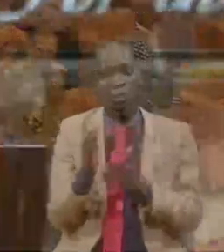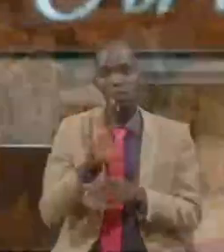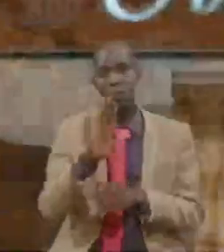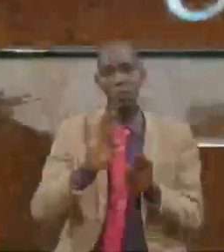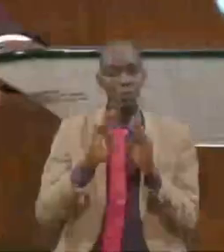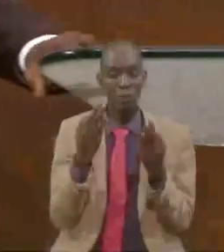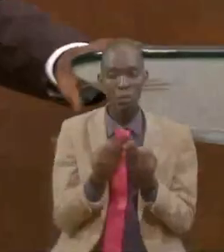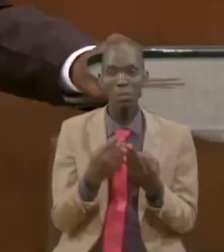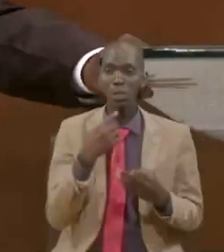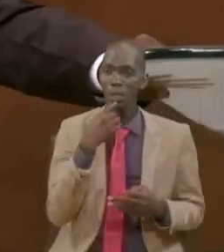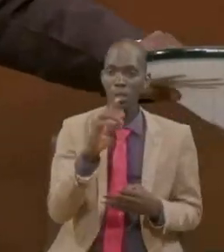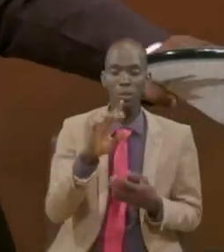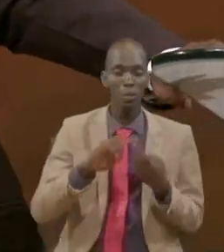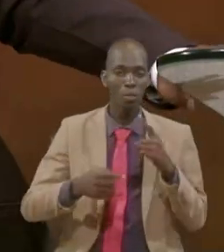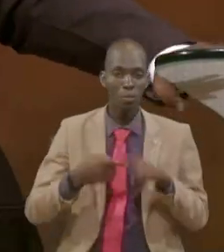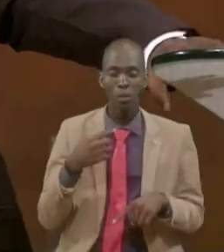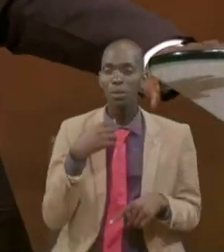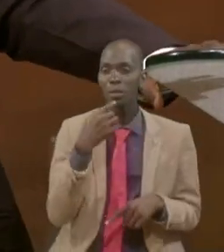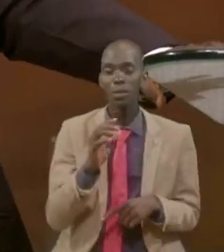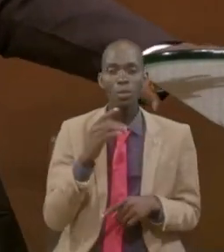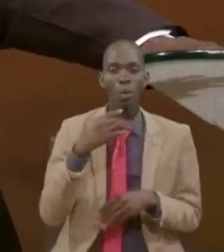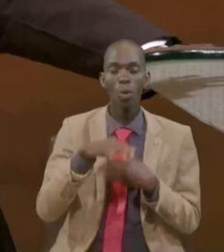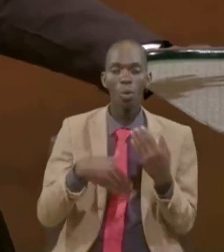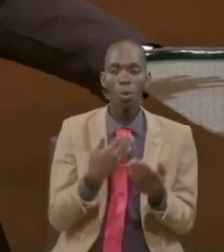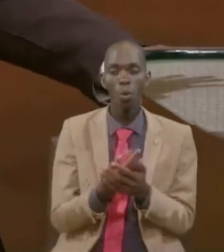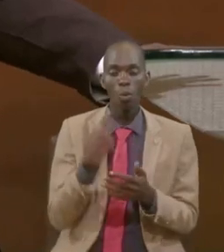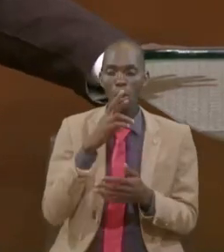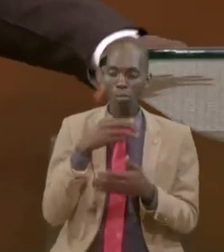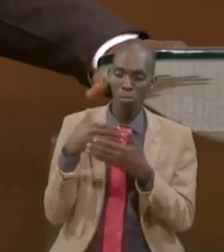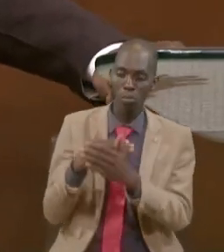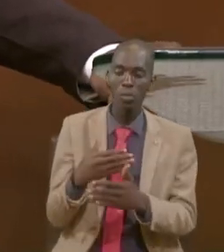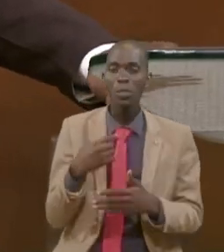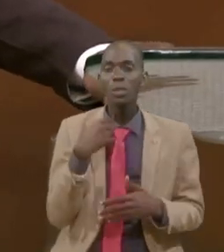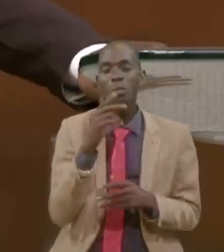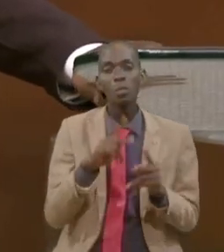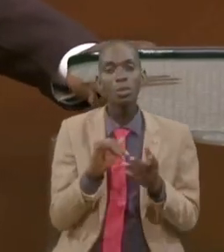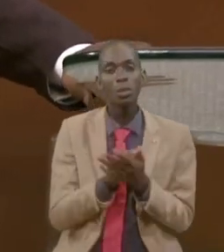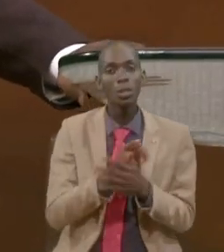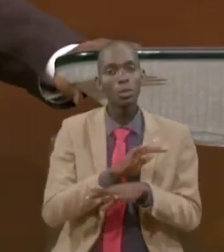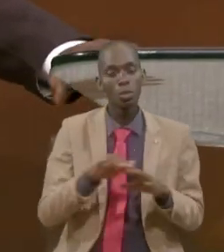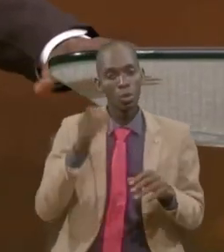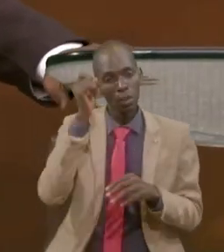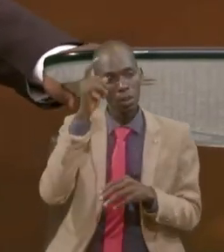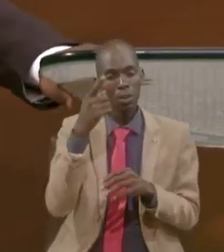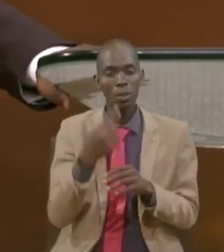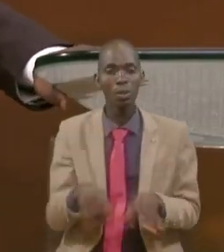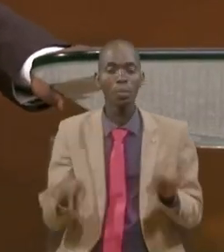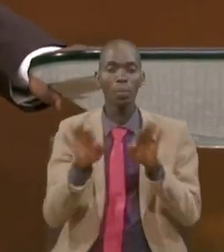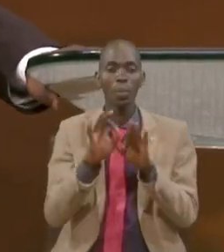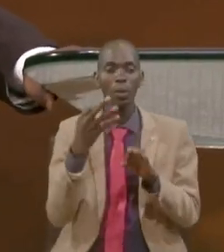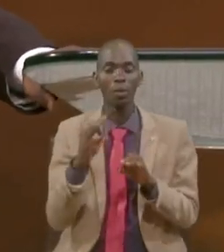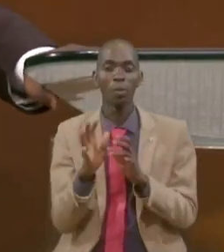Amenez votre famille, amenez les amis, amenez les membres, amenez ceux qui ne comprennent pas l'importance